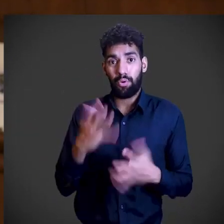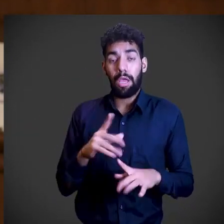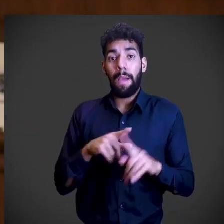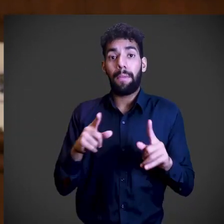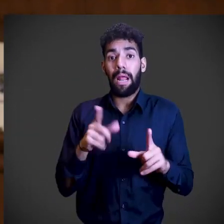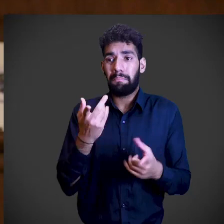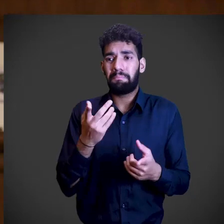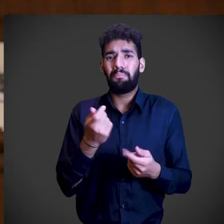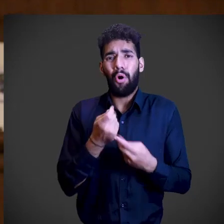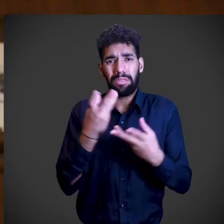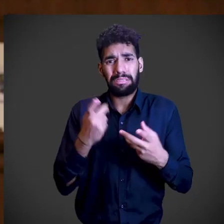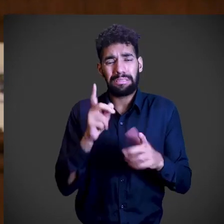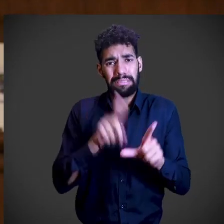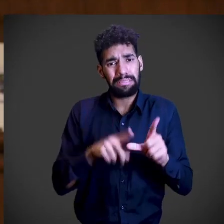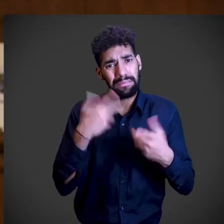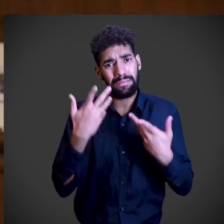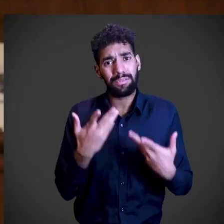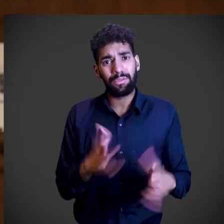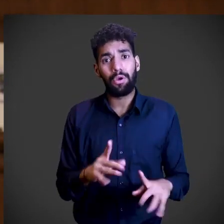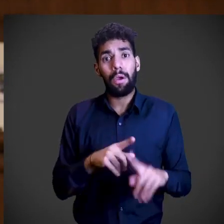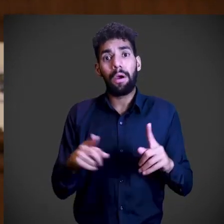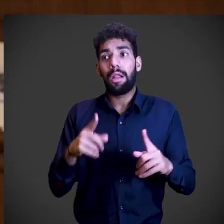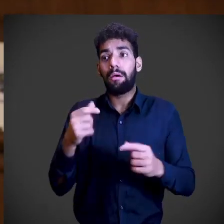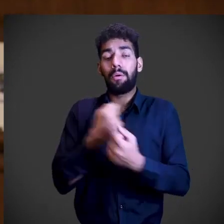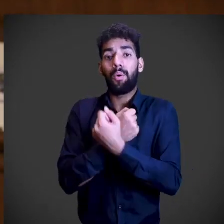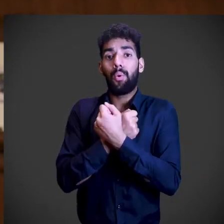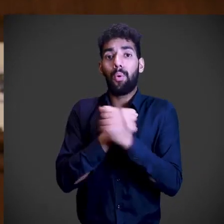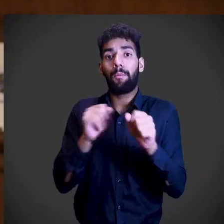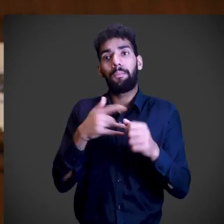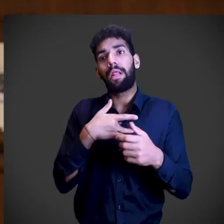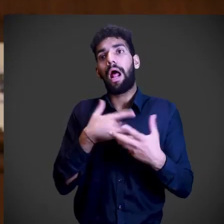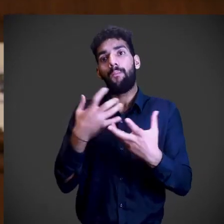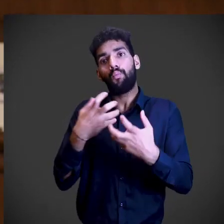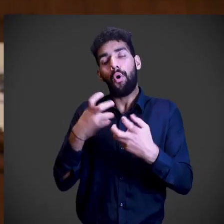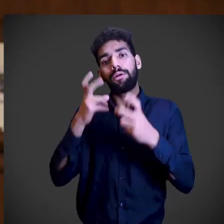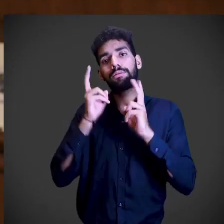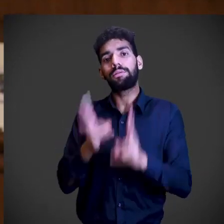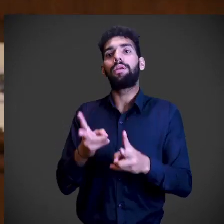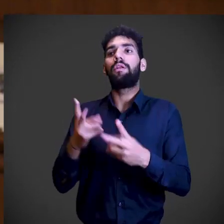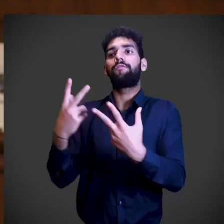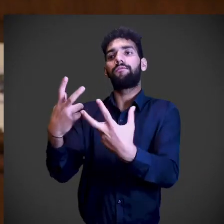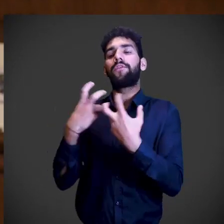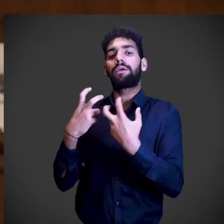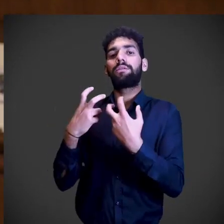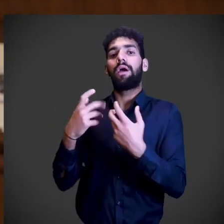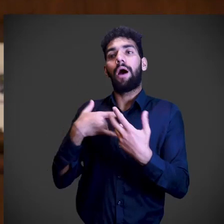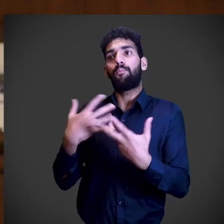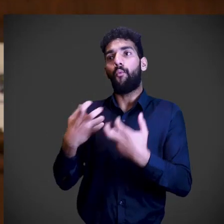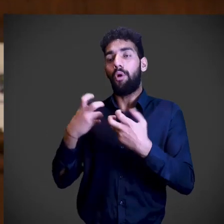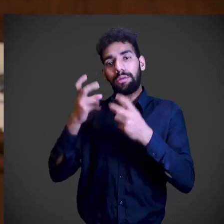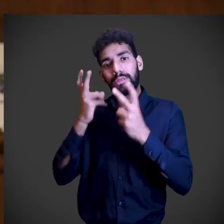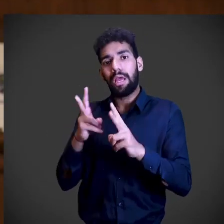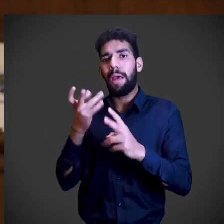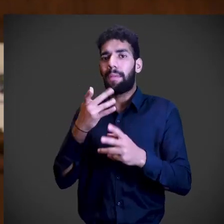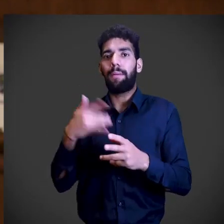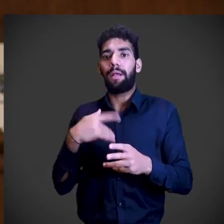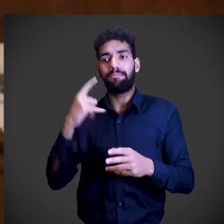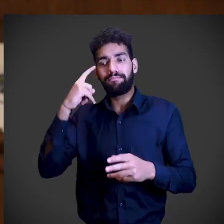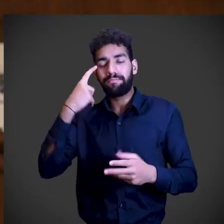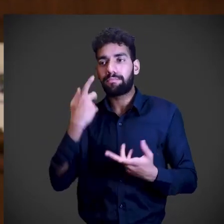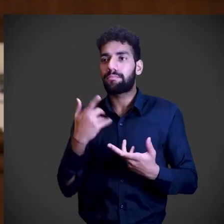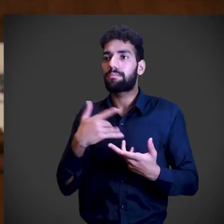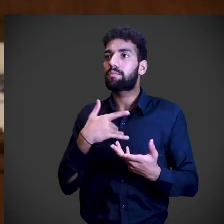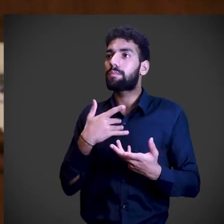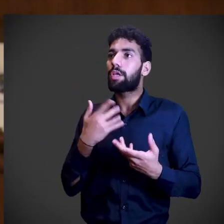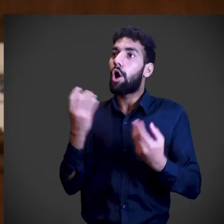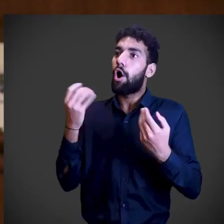गए, वो फिर प्रोटेक्शन का आदी हो जाते हैं। तो ये प्रोटेक्शनिज्म एक तरह से